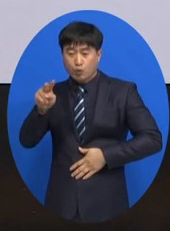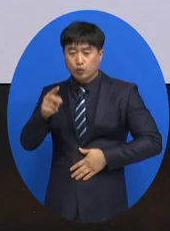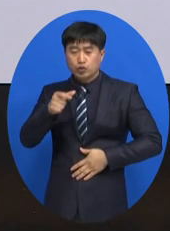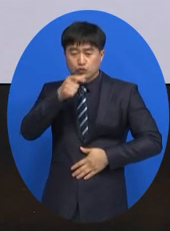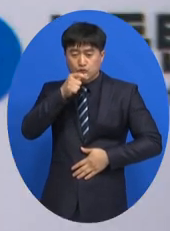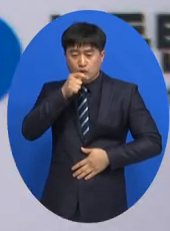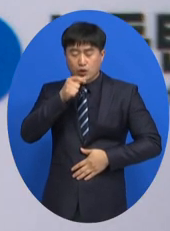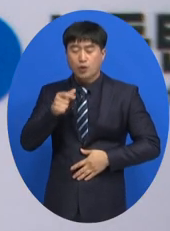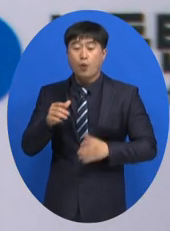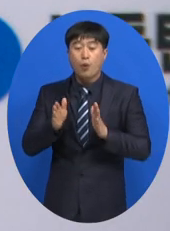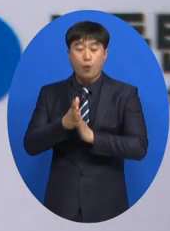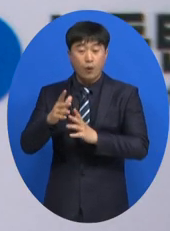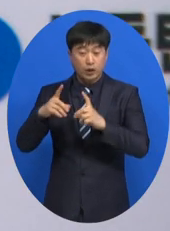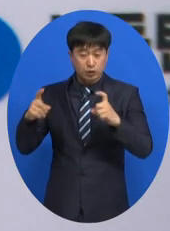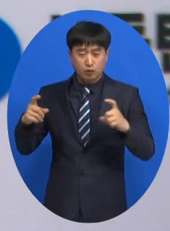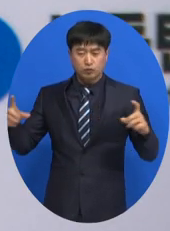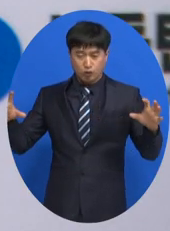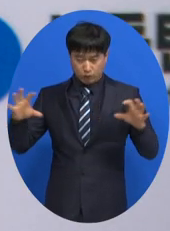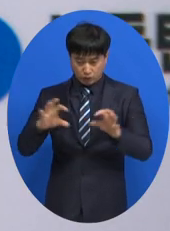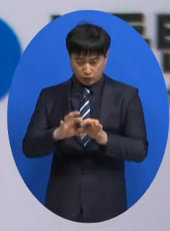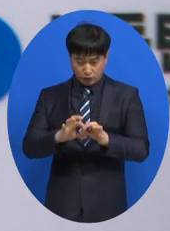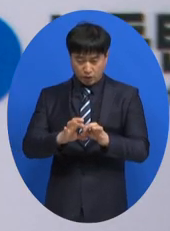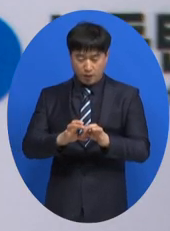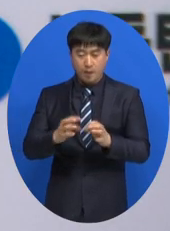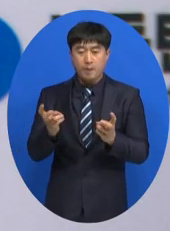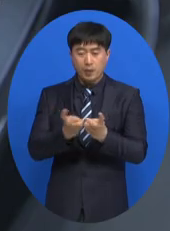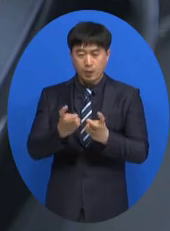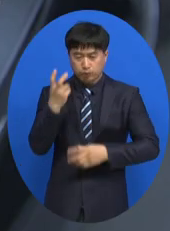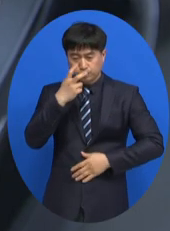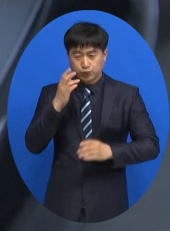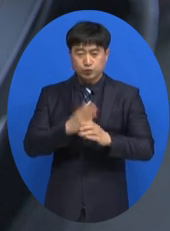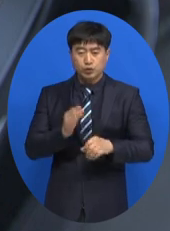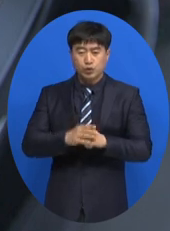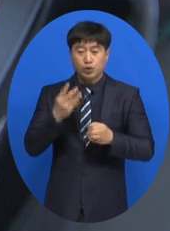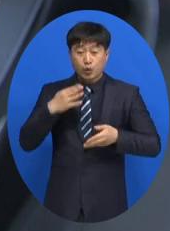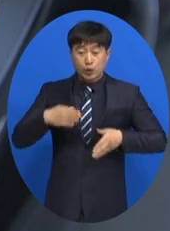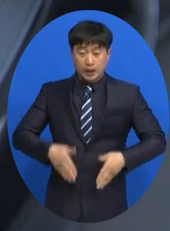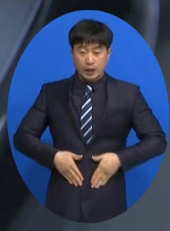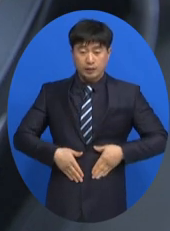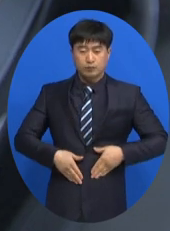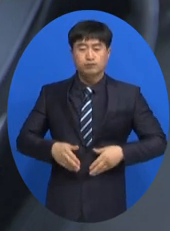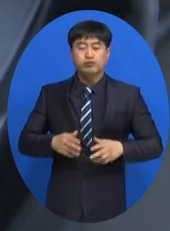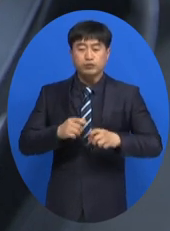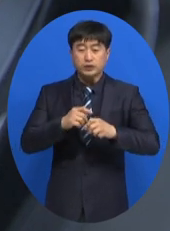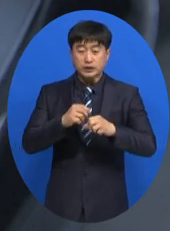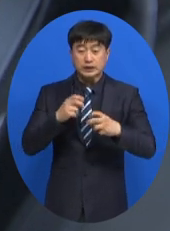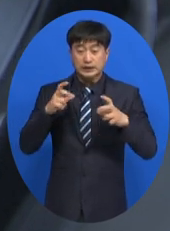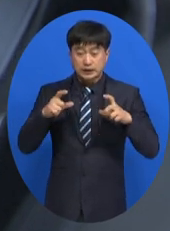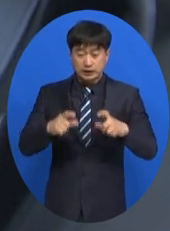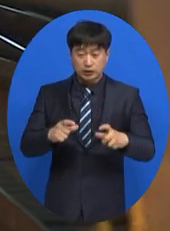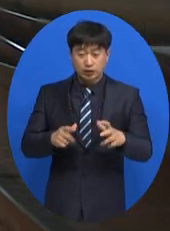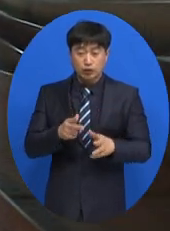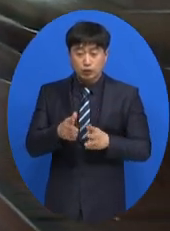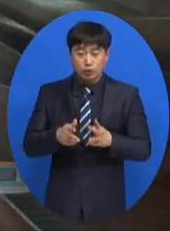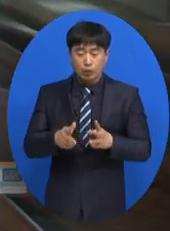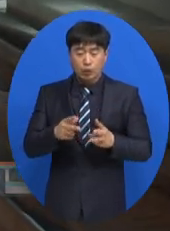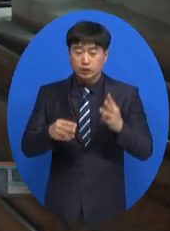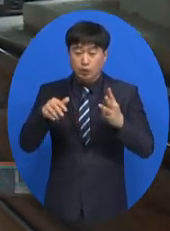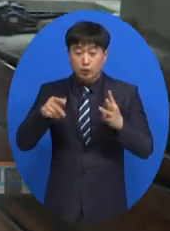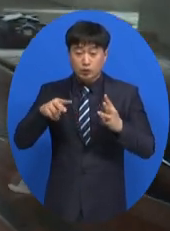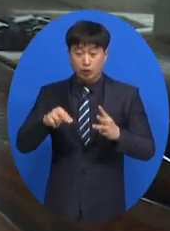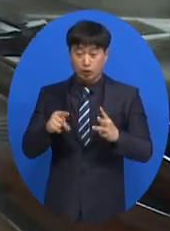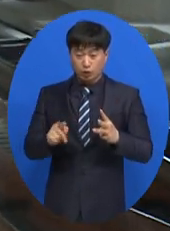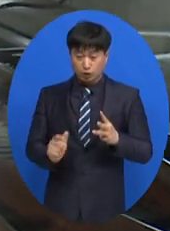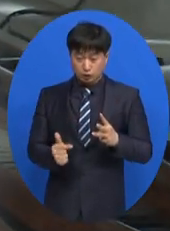수원, 화성까지 노선을 연장하는 방안을 검토하고 있습니다. 경기 남부 광역철도는 3호선 연장이 어려울 경우